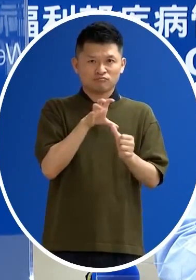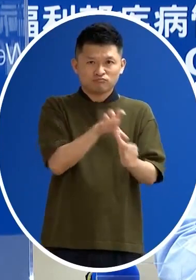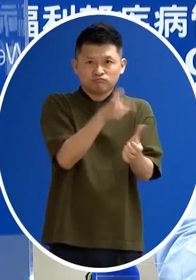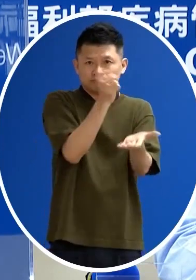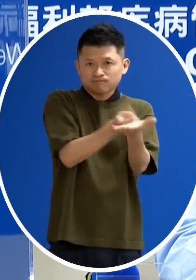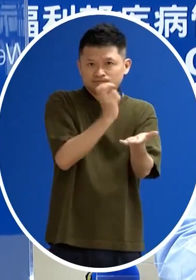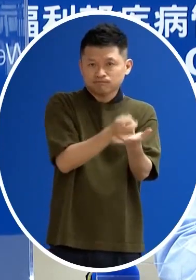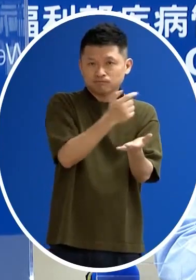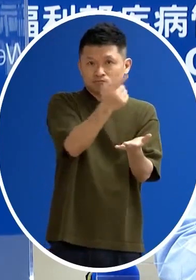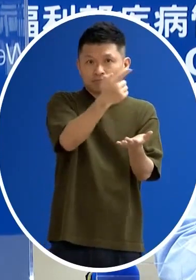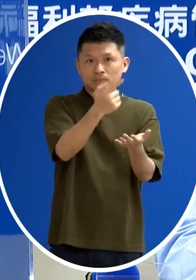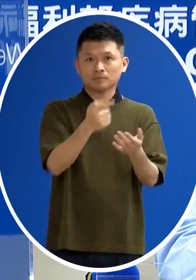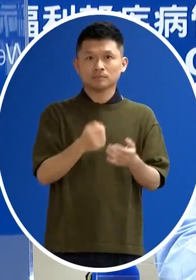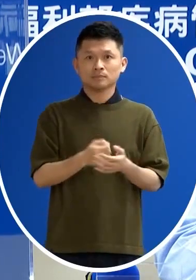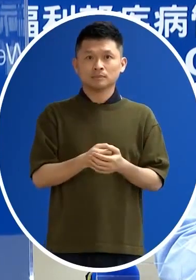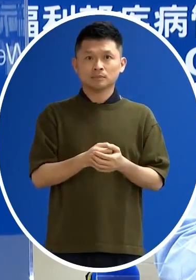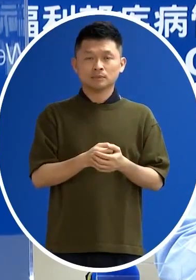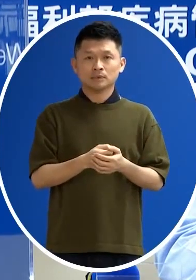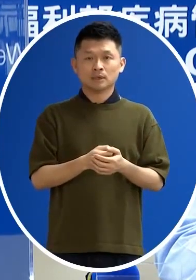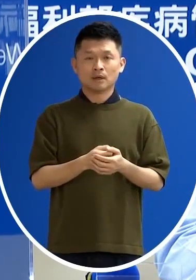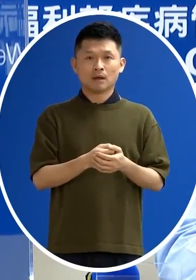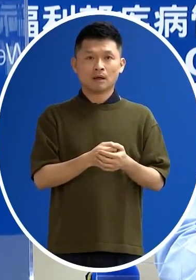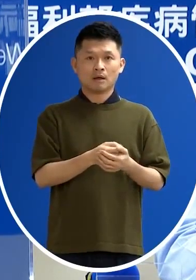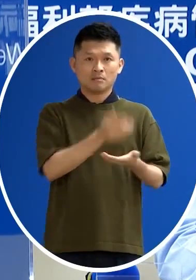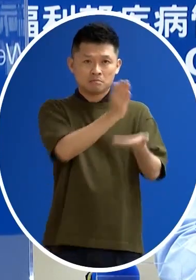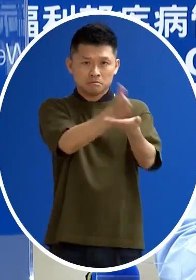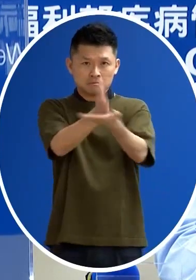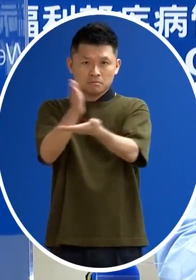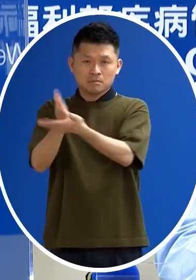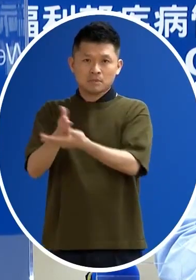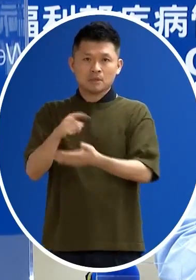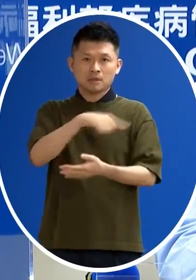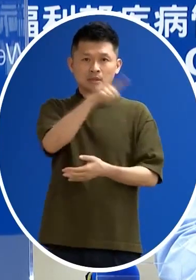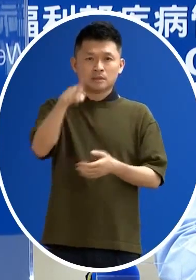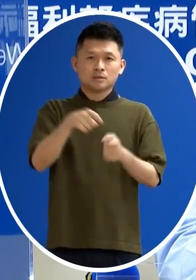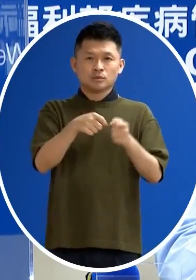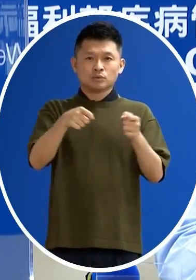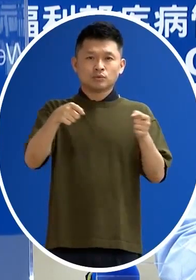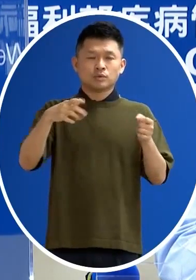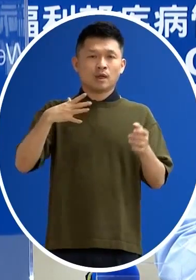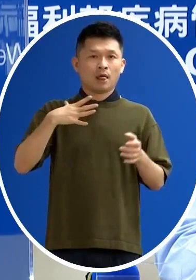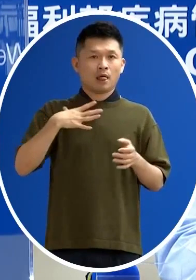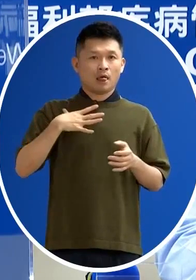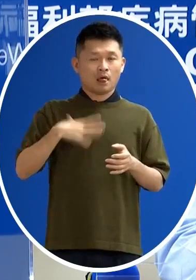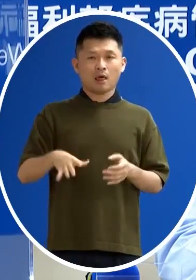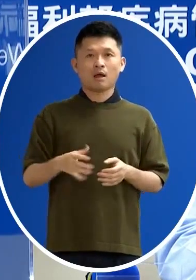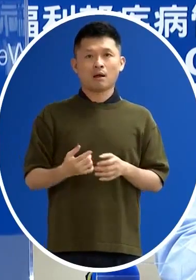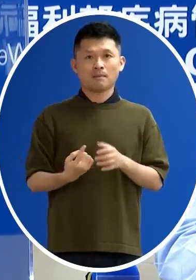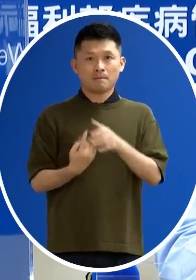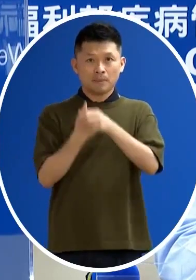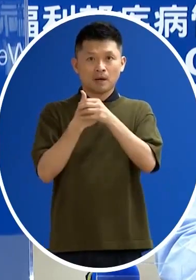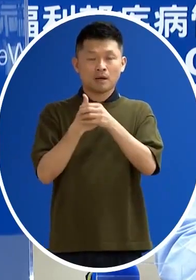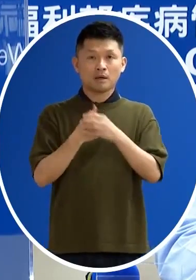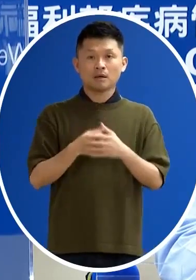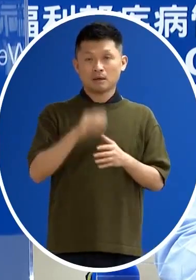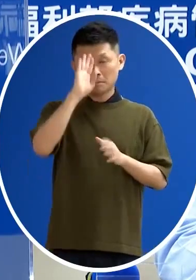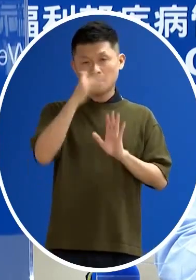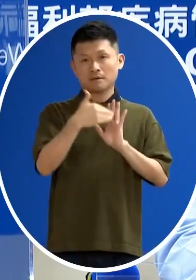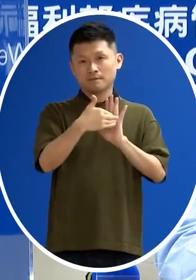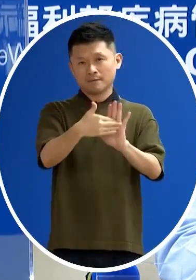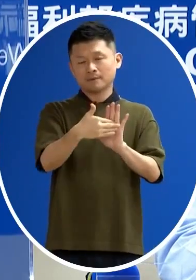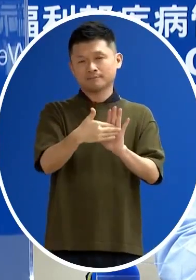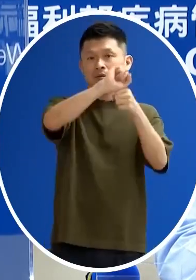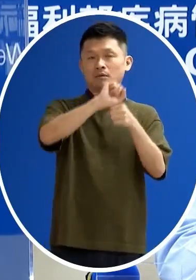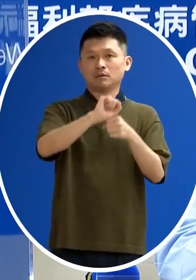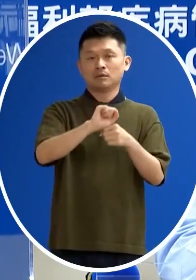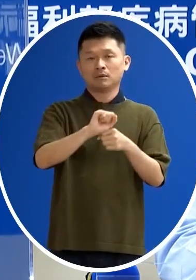可能就违背了强度的事情就多，防疫的疲乏就会及早出来，那反而就损害了防疫的